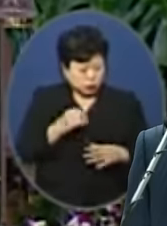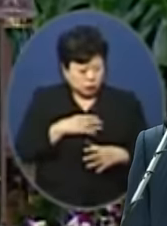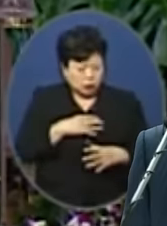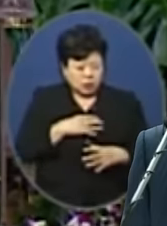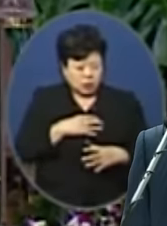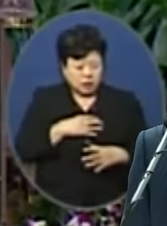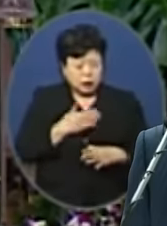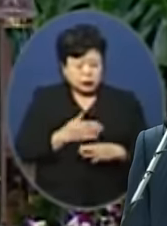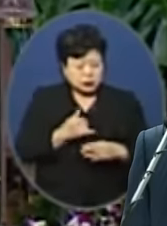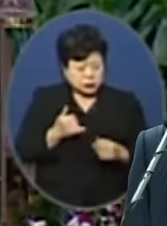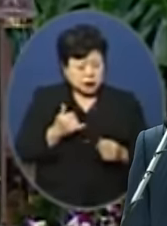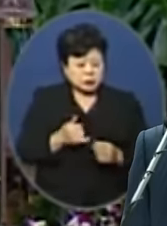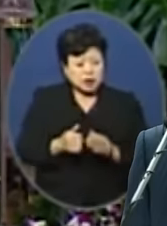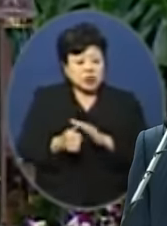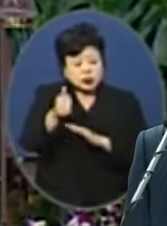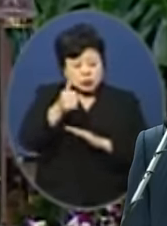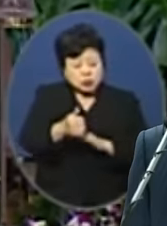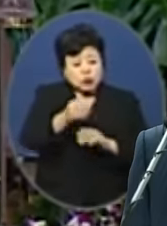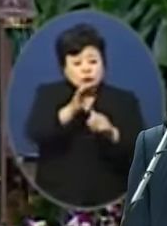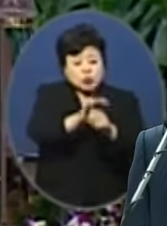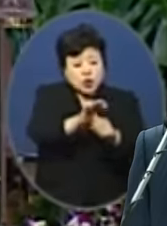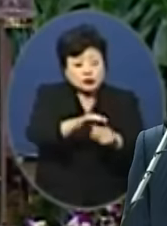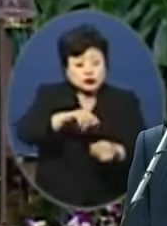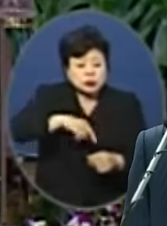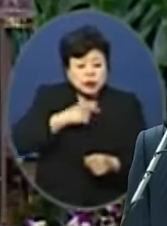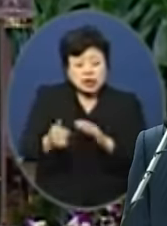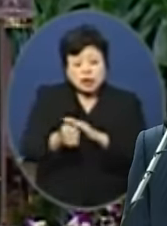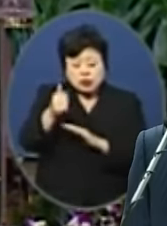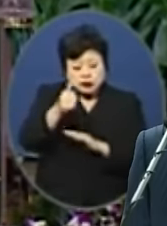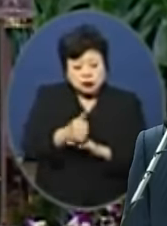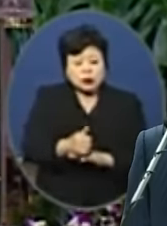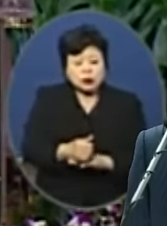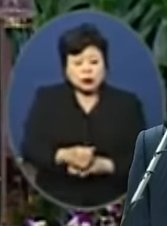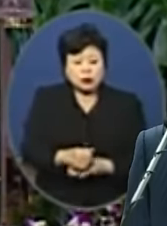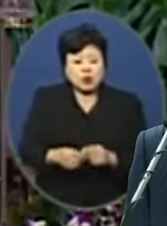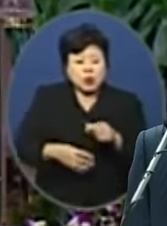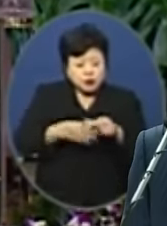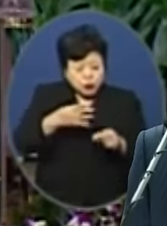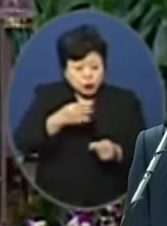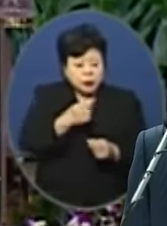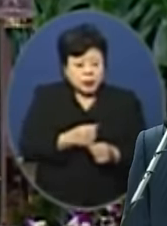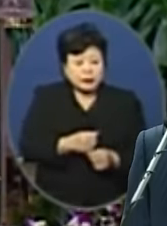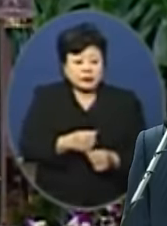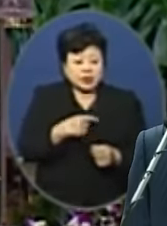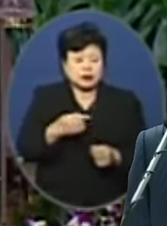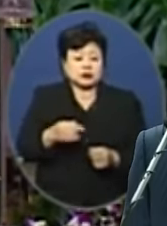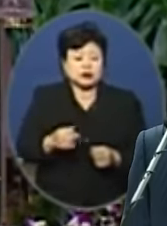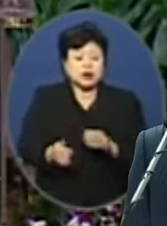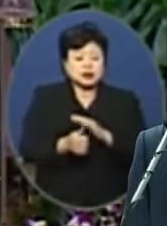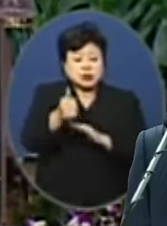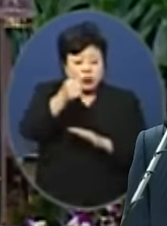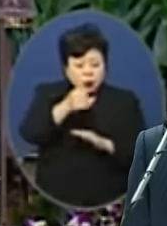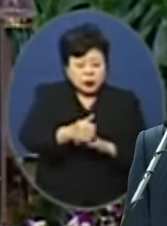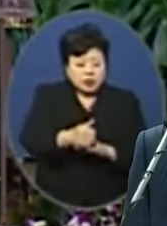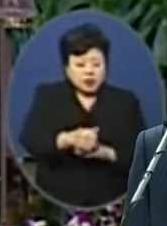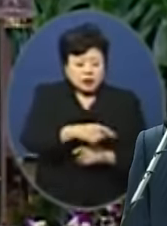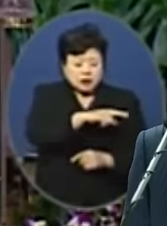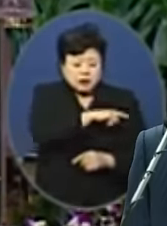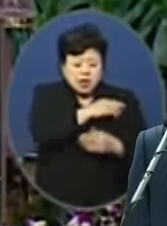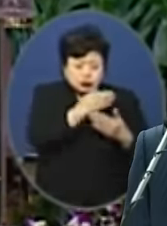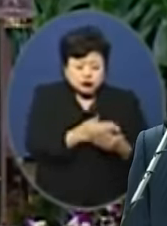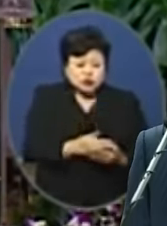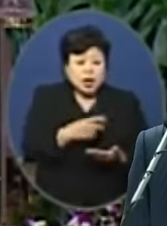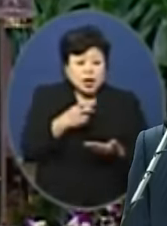놀랍습니다. 그는 다른 사람들의 성공을 돕기 위하여 자신의 성공 원리를 교육 프로그램으로 만드는데 성공에 이르는 가장 중요한